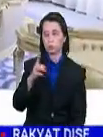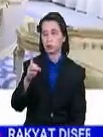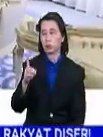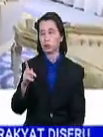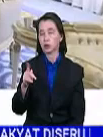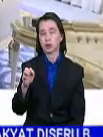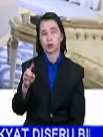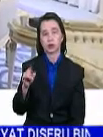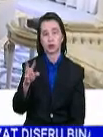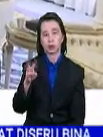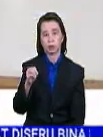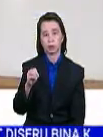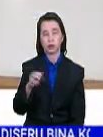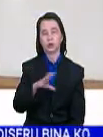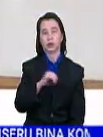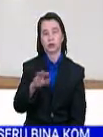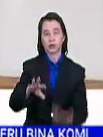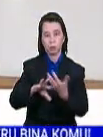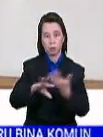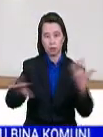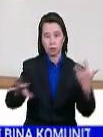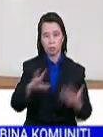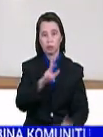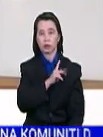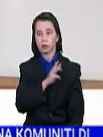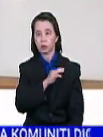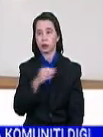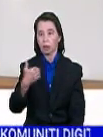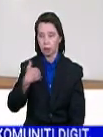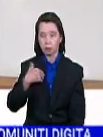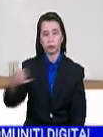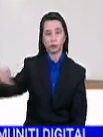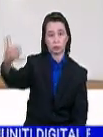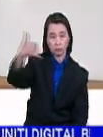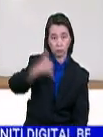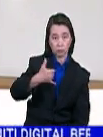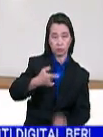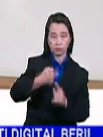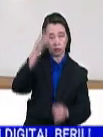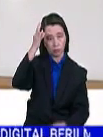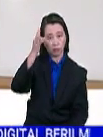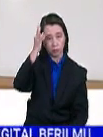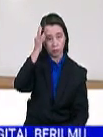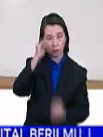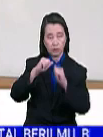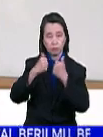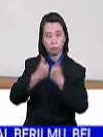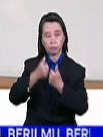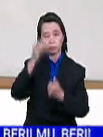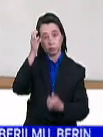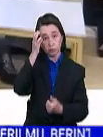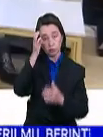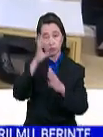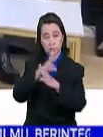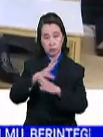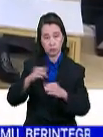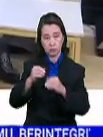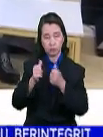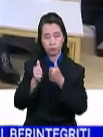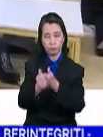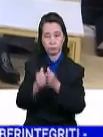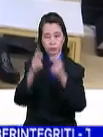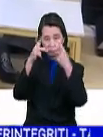Solid dalam perkembangan berasingan ketua menteri juga menerima kunjungan hormat daripada persekutuan persatuan china's Rawa yang diketuai oleh